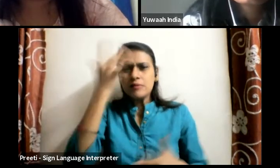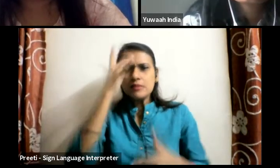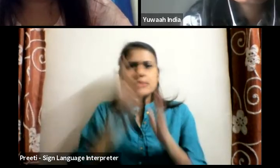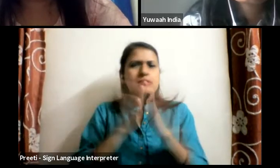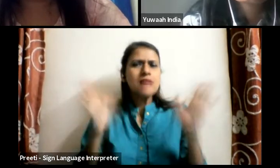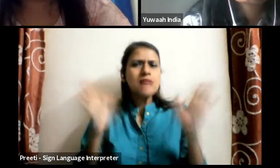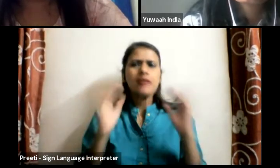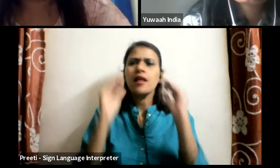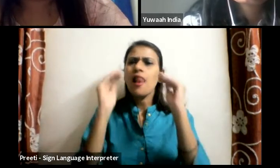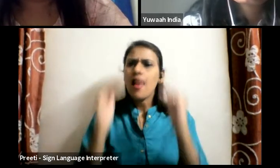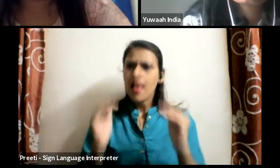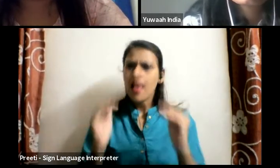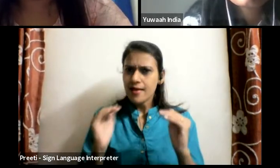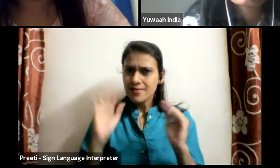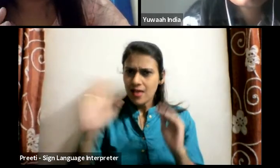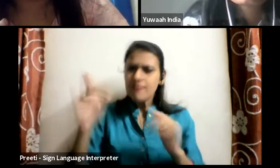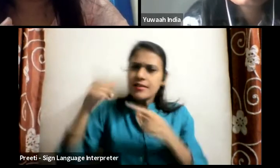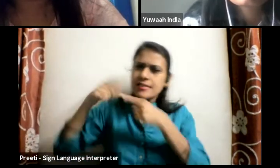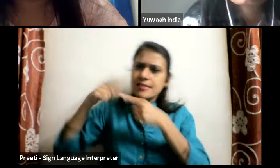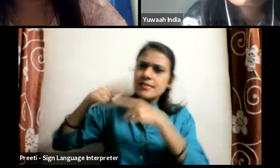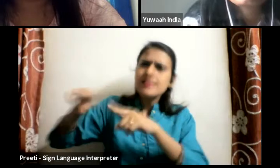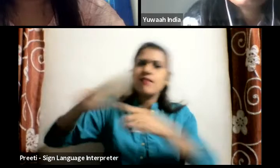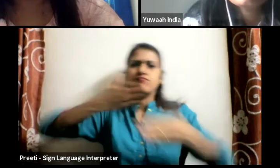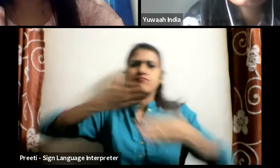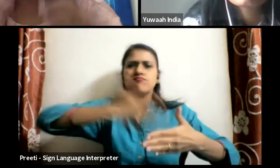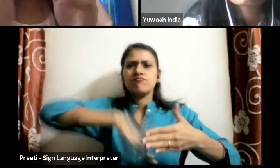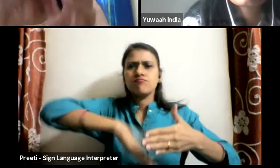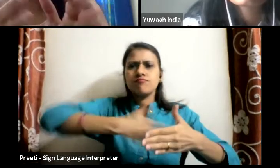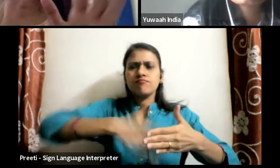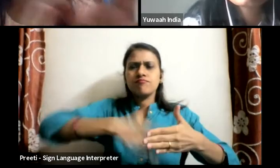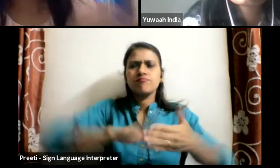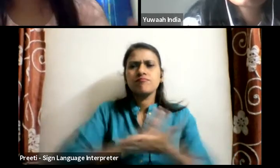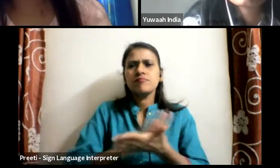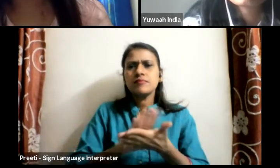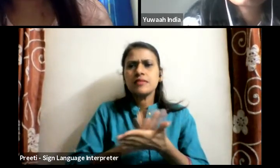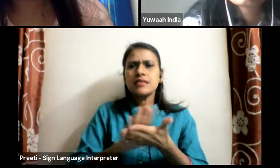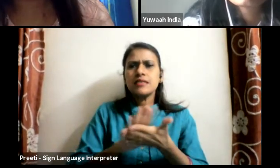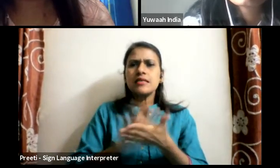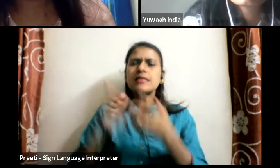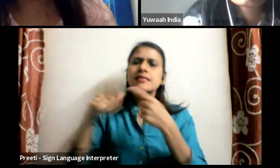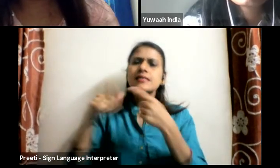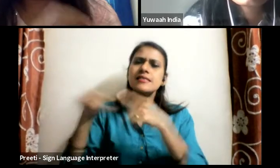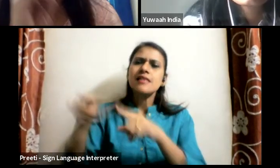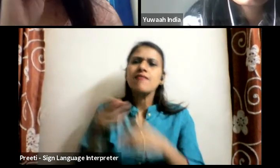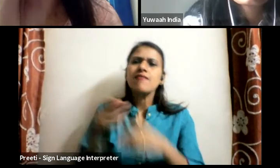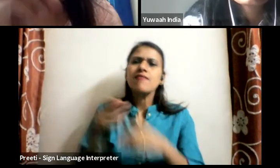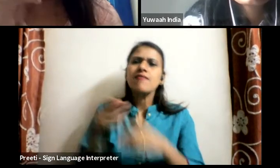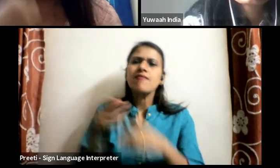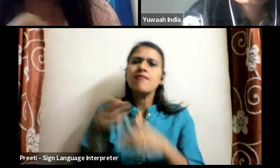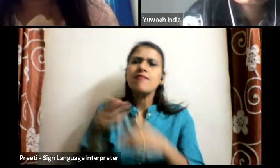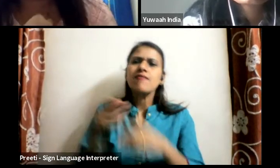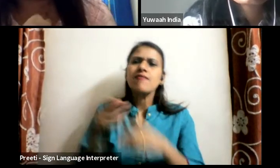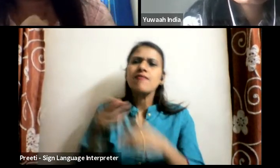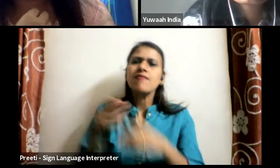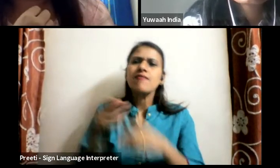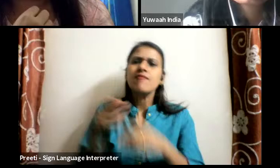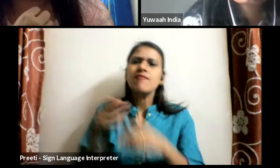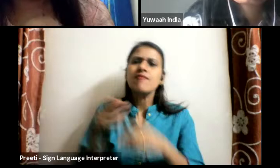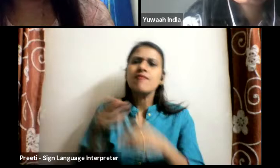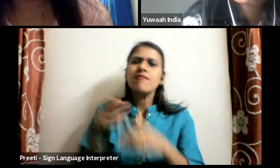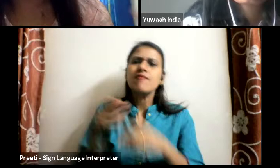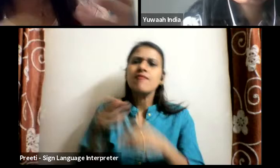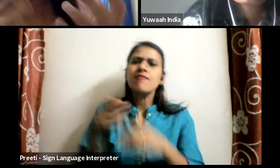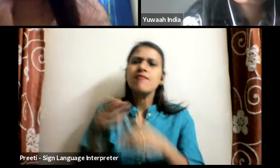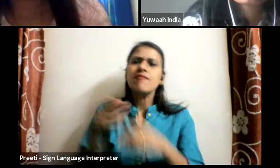विम, व्हाटएवर जो हम यूज कर रहे हैं, उससे हम धो सकते हैं अगर हम अपने कमरे में खुद कर